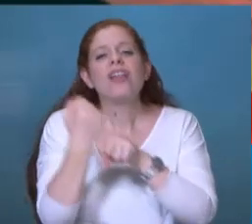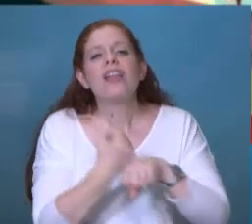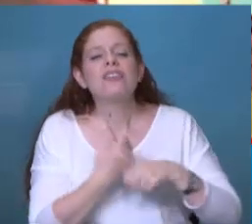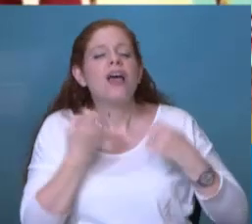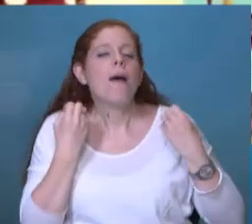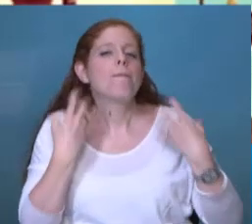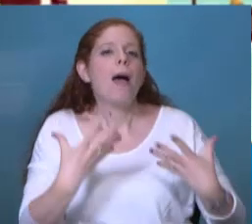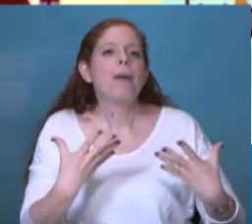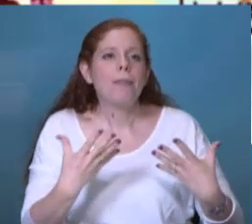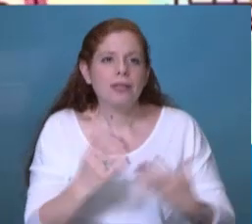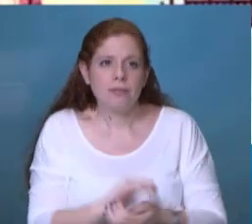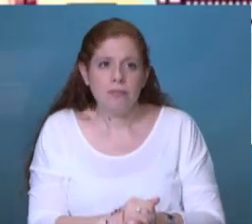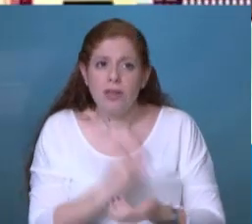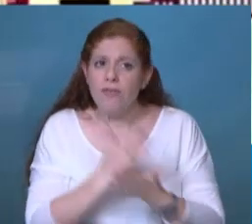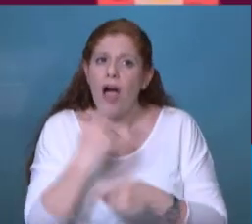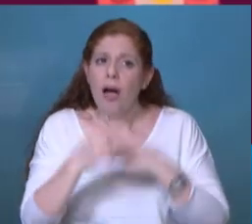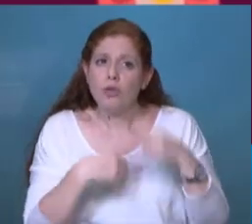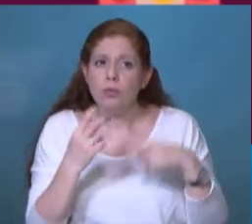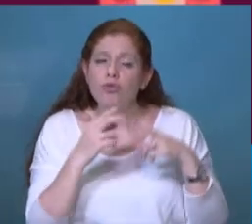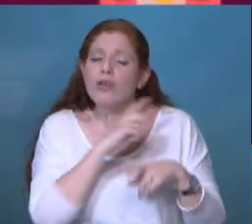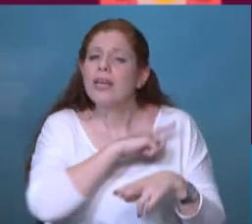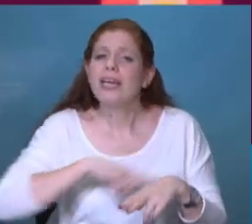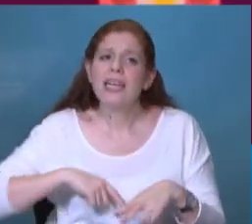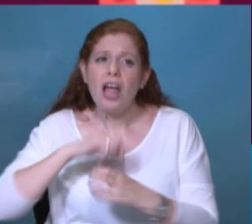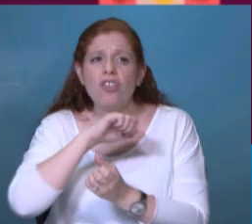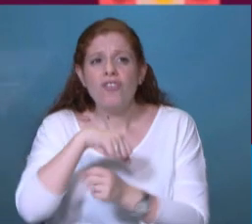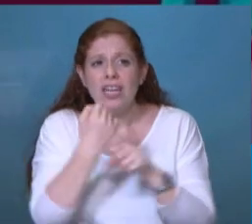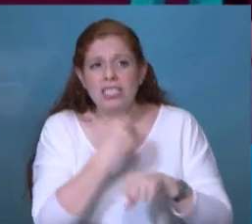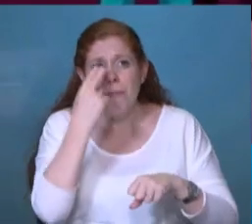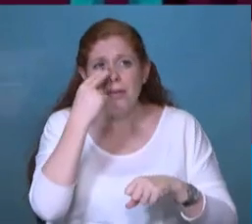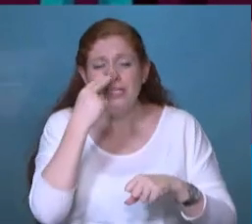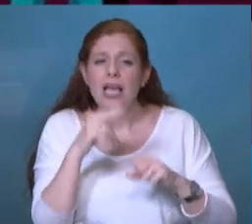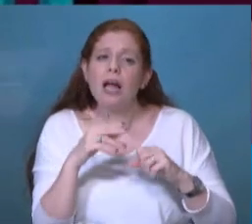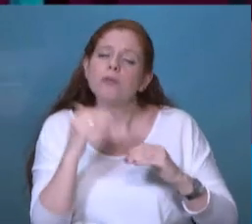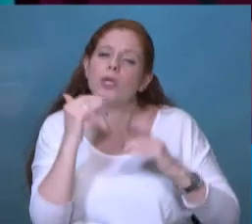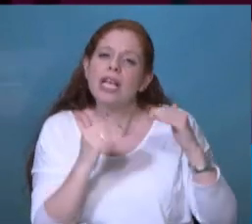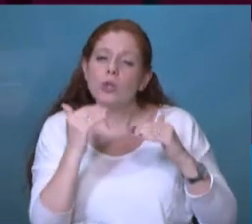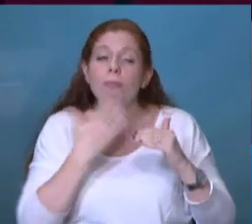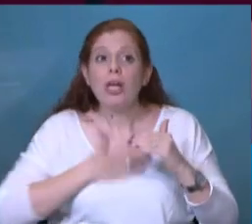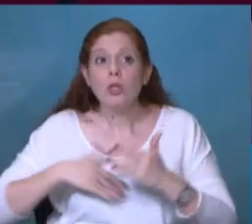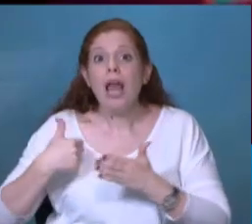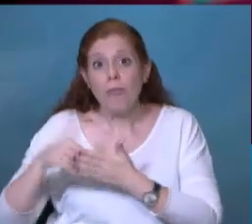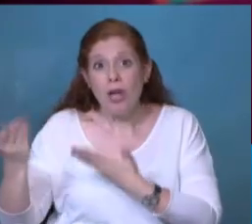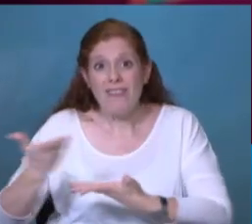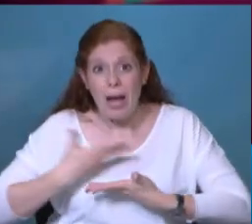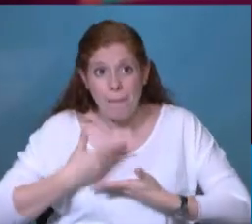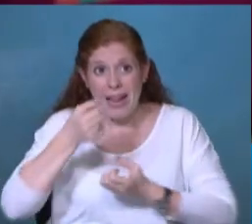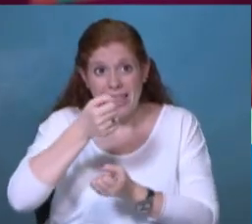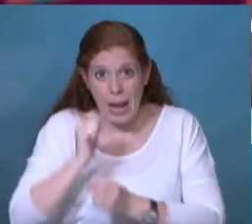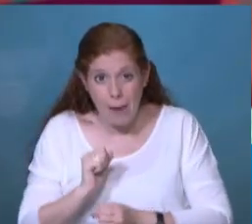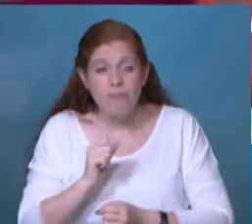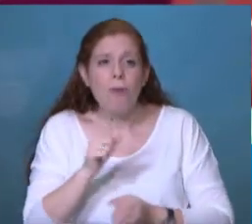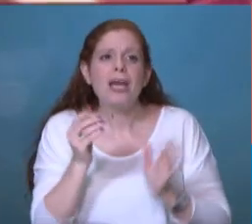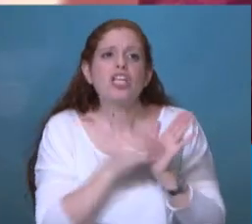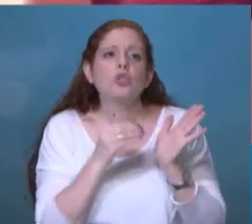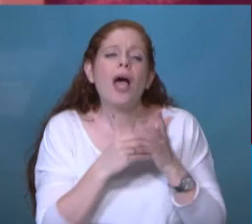extraordinary Venice. כבר כמה שנים שעיריית ונציה מנסה למצוא את האיזון בין הרצון להמשיך ולקבל תיירים ובין הצורך להגן